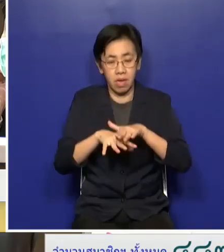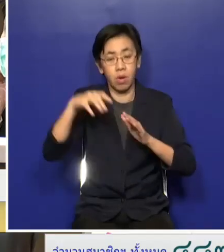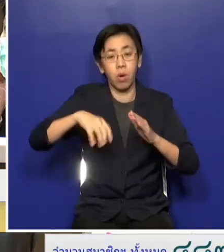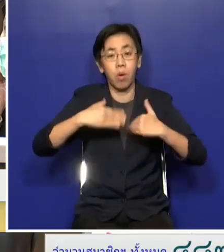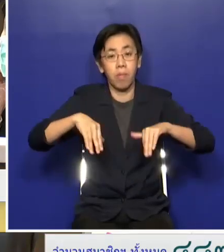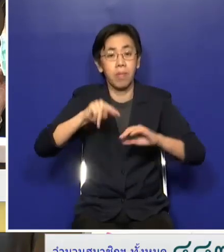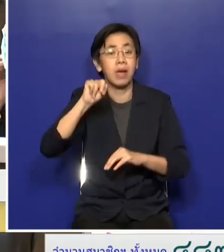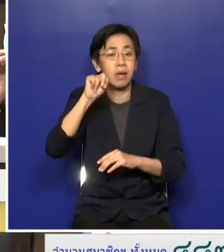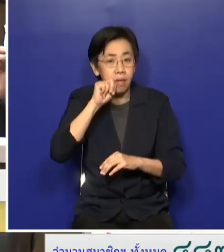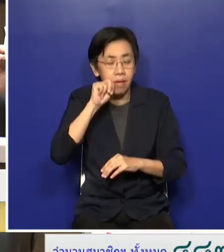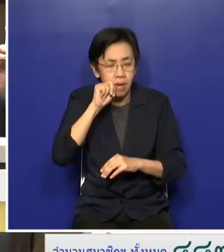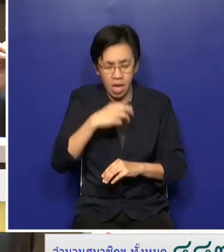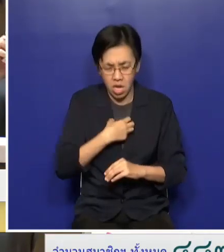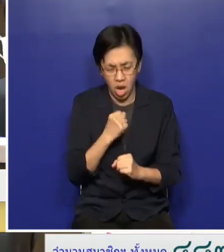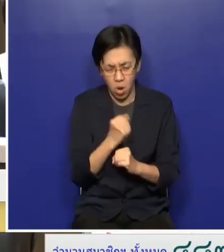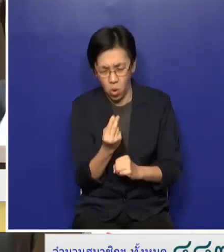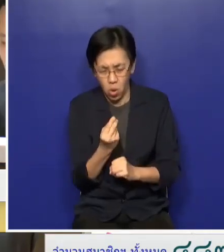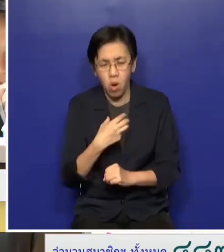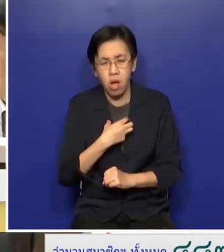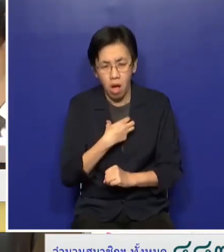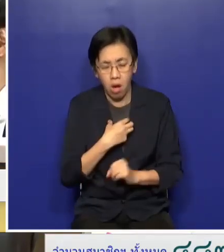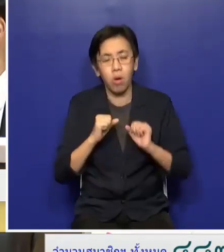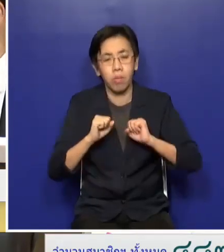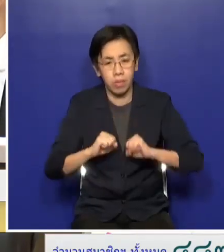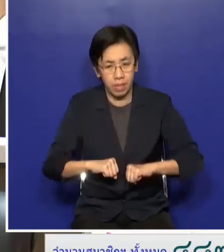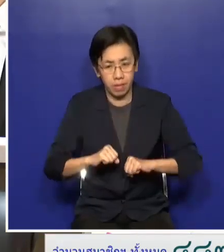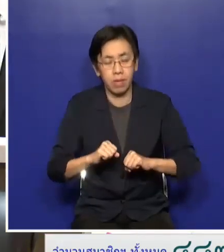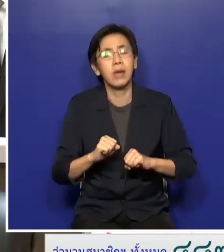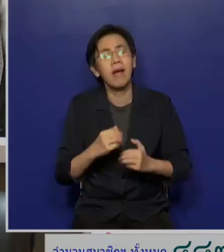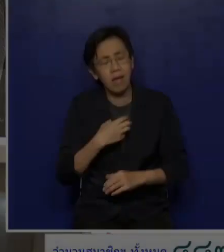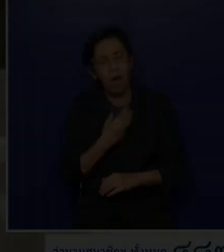ให้ช่วยเร่งดำเนินการด้วยครับขอบคุณครับ ขอบคุณครับต่อไปเชิญ